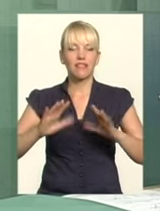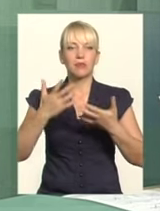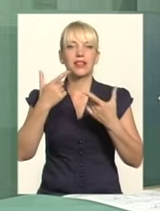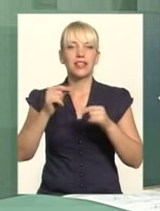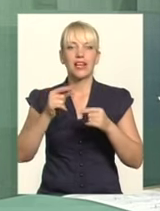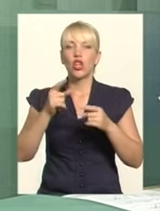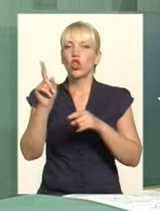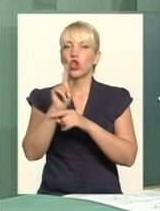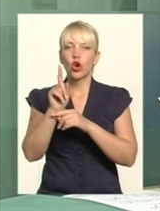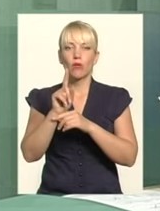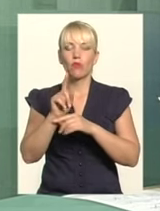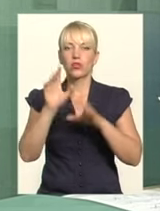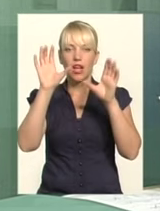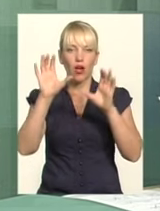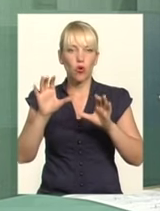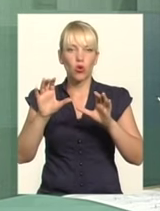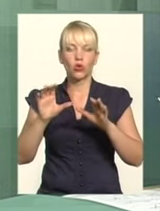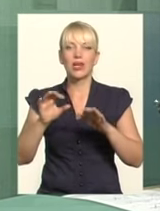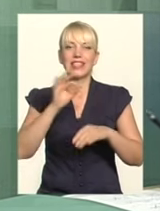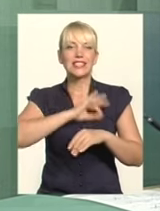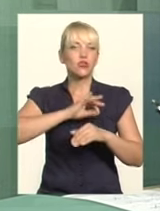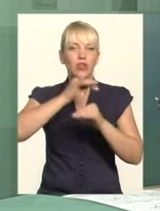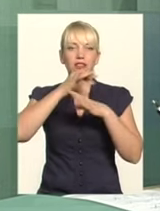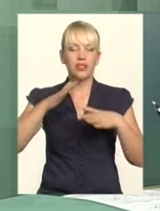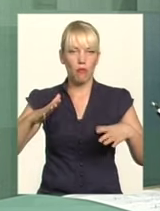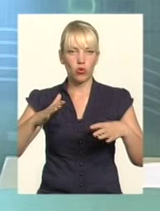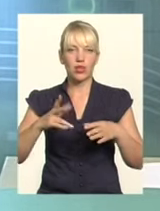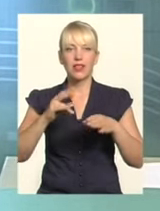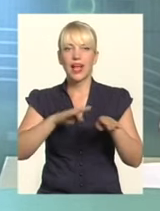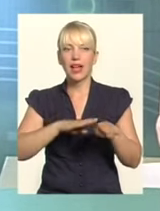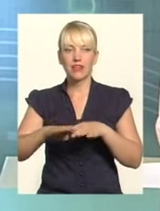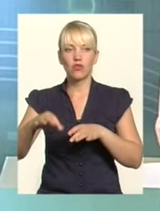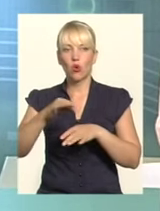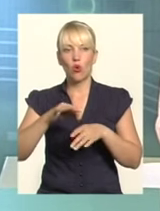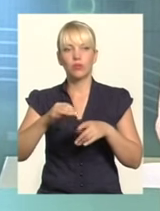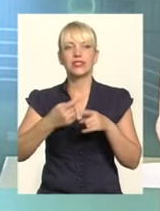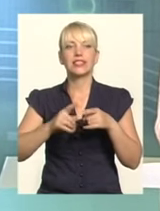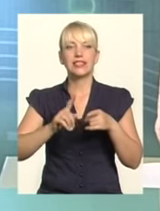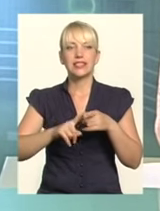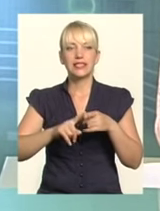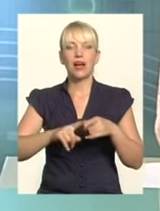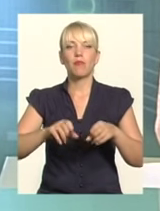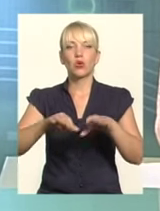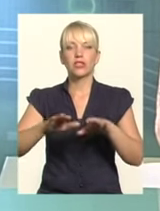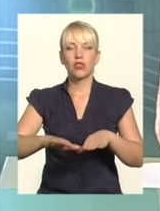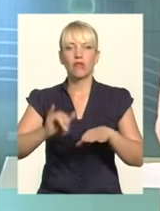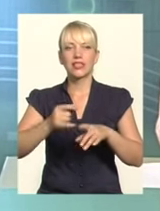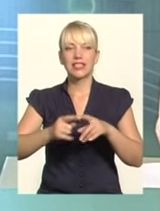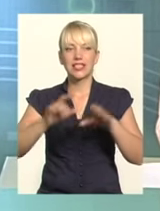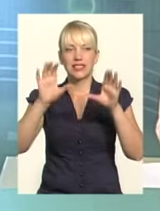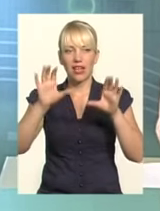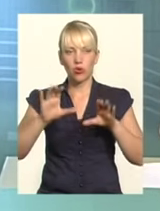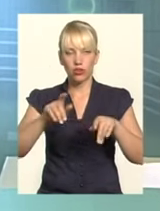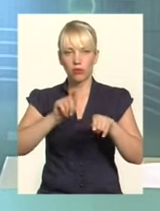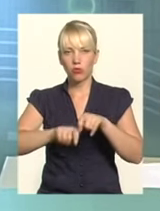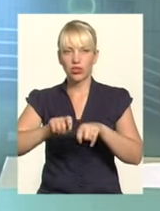норму неможливо. Неможливо застосувати. Тобто і то на рівні області абсолютно ця постанова і цей закон